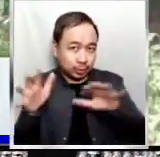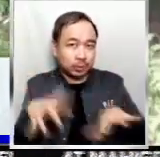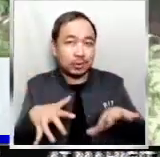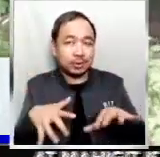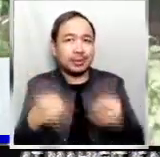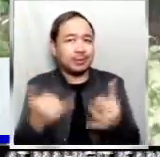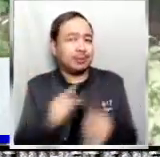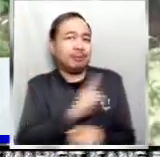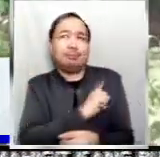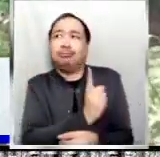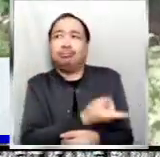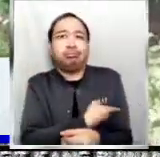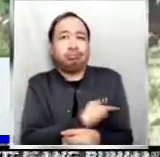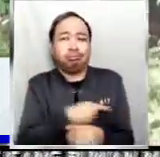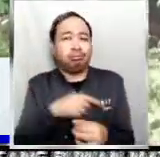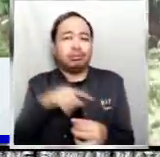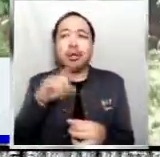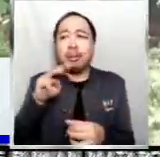Maring.